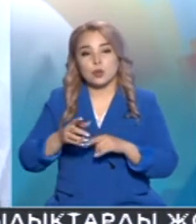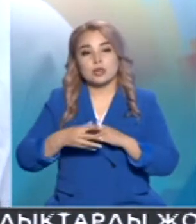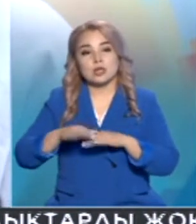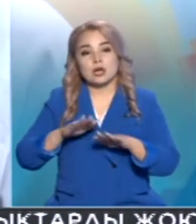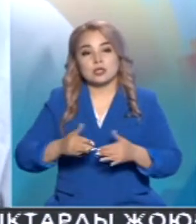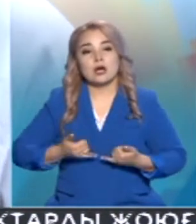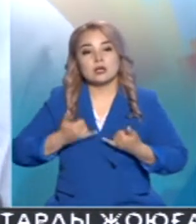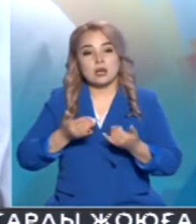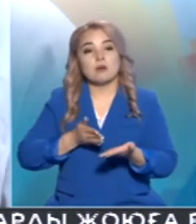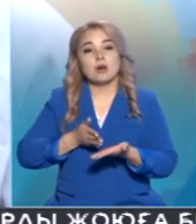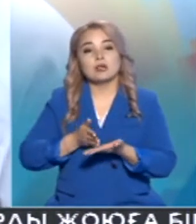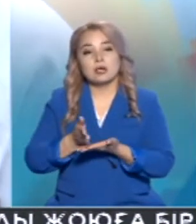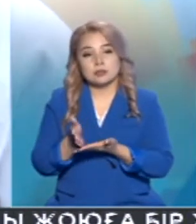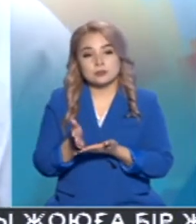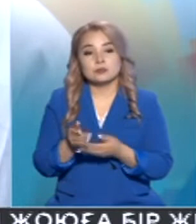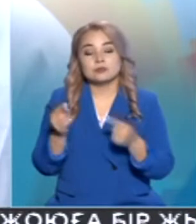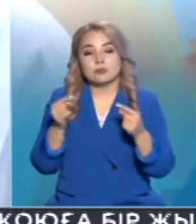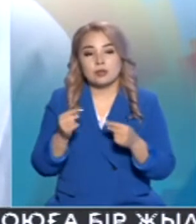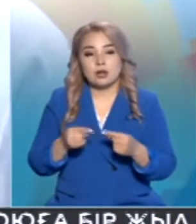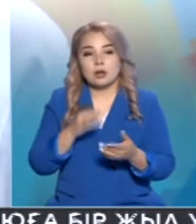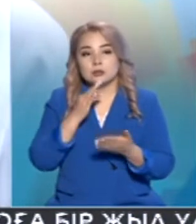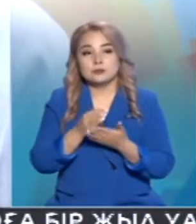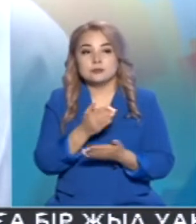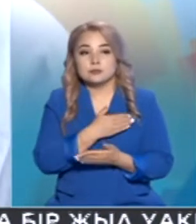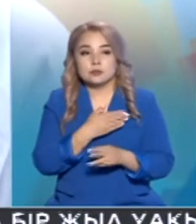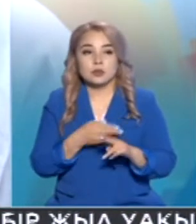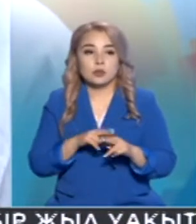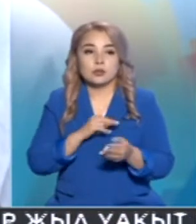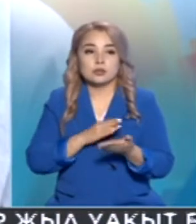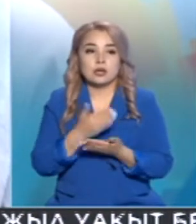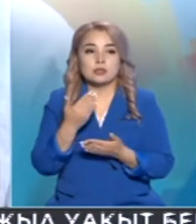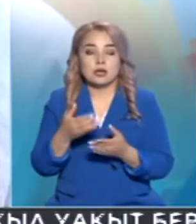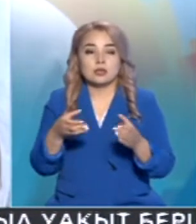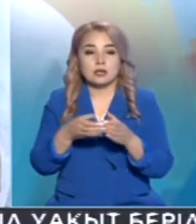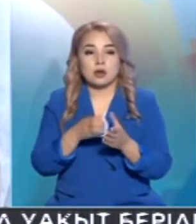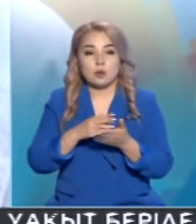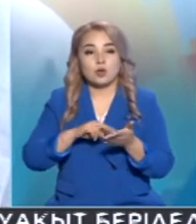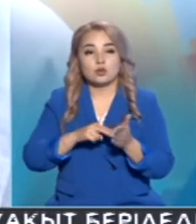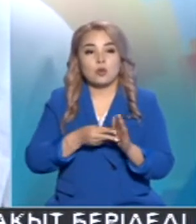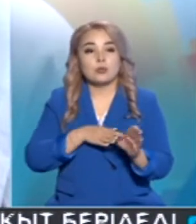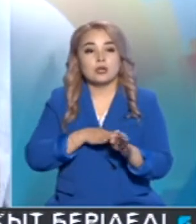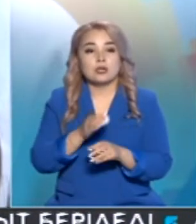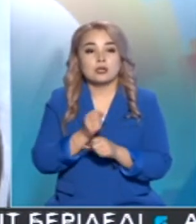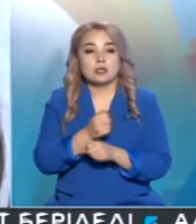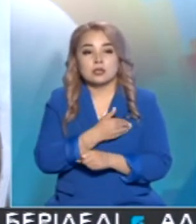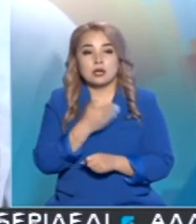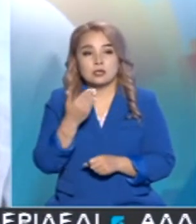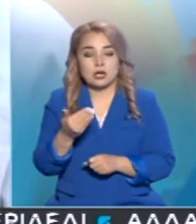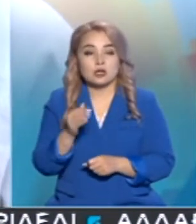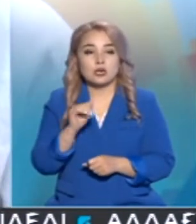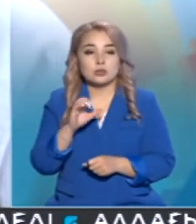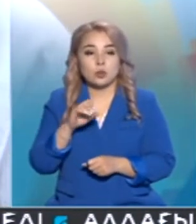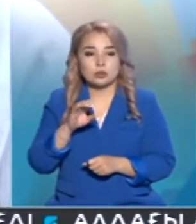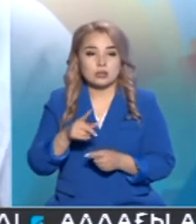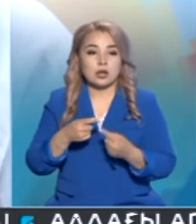ету бағыттарын нақтылай кетіп, солай қызмет ететін болсақ, сол жобаны іске асыратын болсақ, жас ұлан